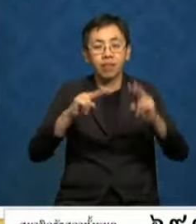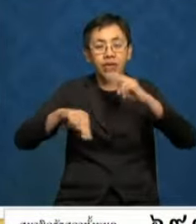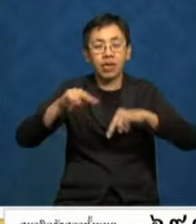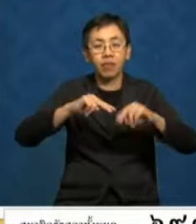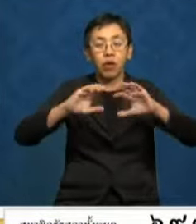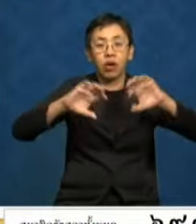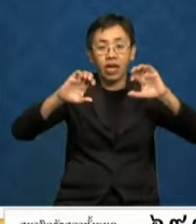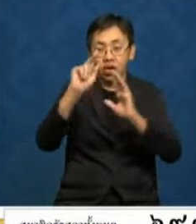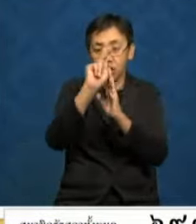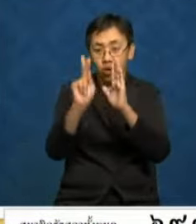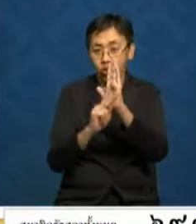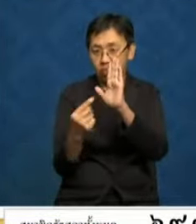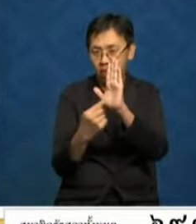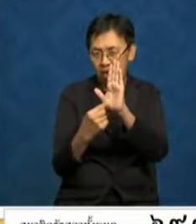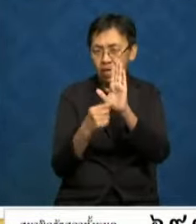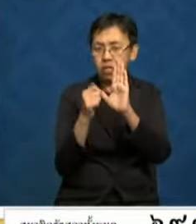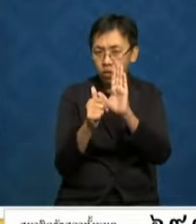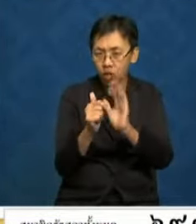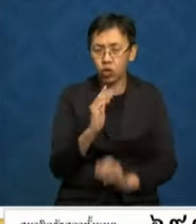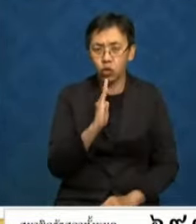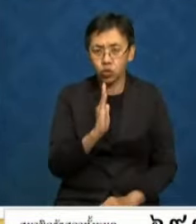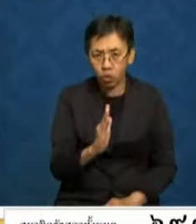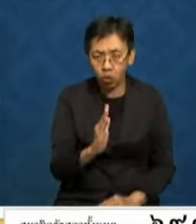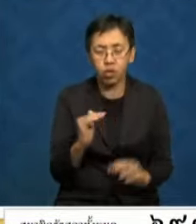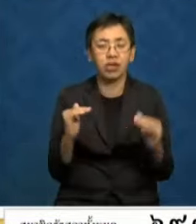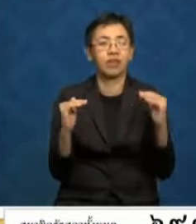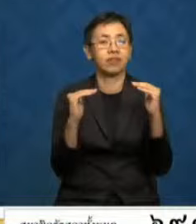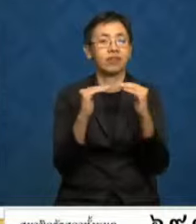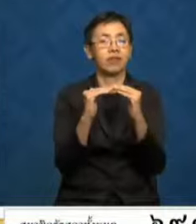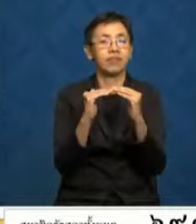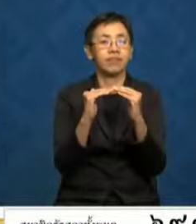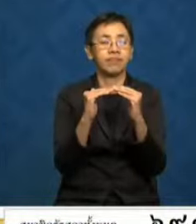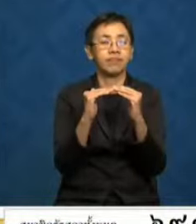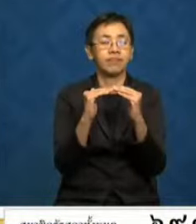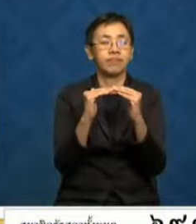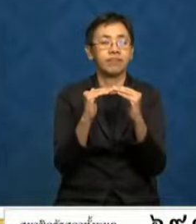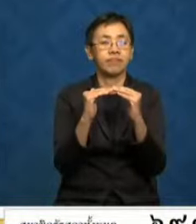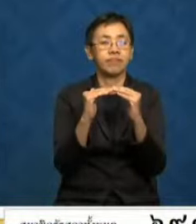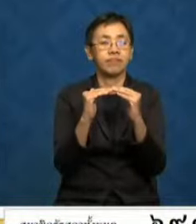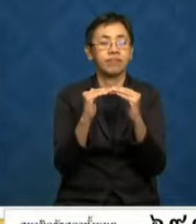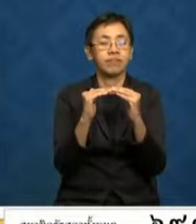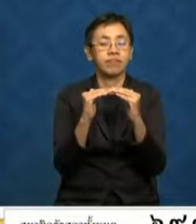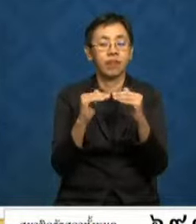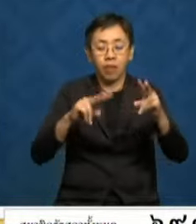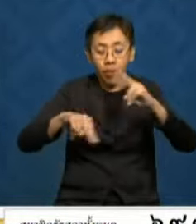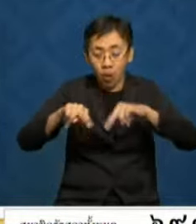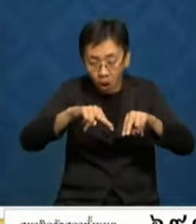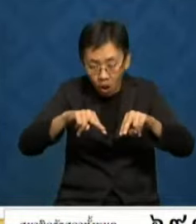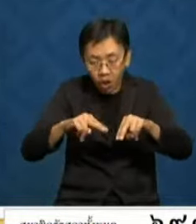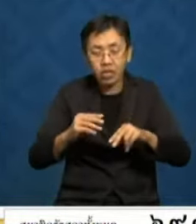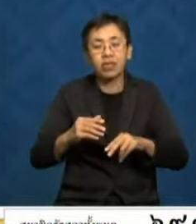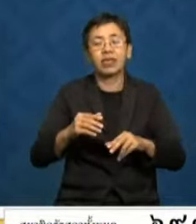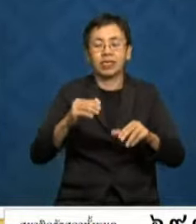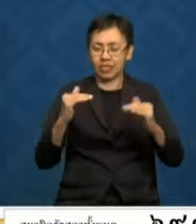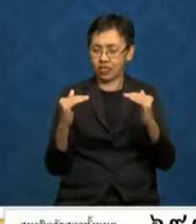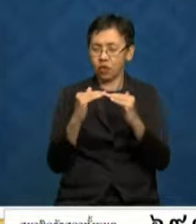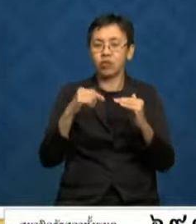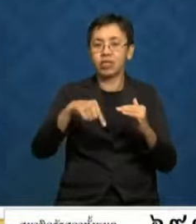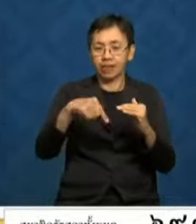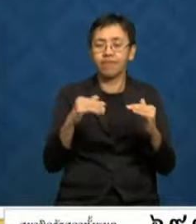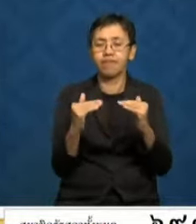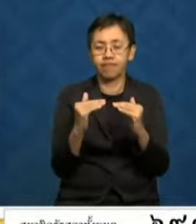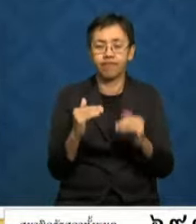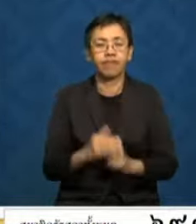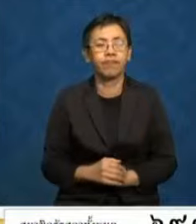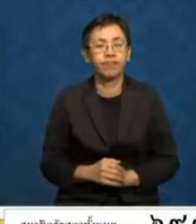ฐโดยใช้กฎหมายอย่างมีคุณธรรมมีความเป็นธรรมและยุติธรรมต่อผู้ถูกปกครองท่านประธานครับ